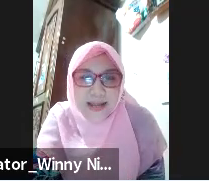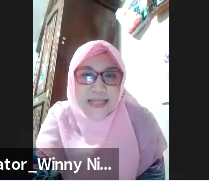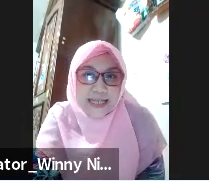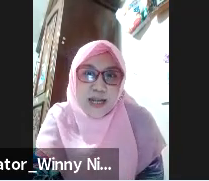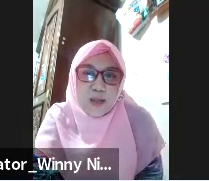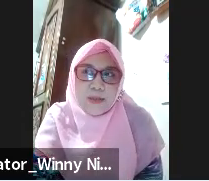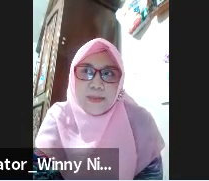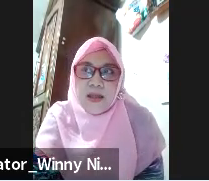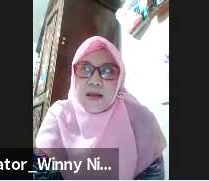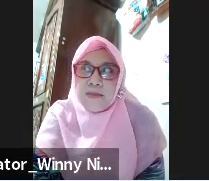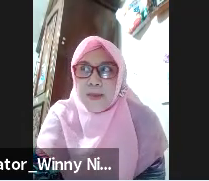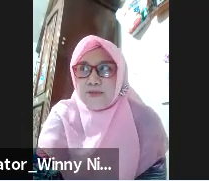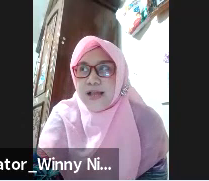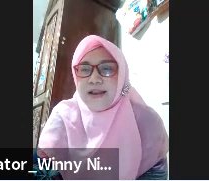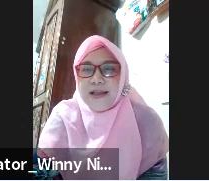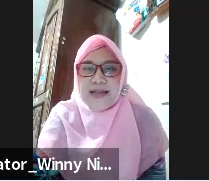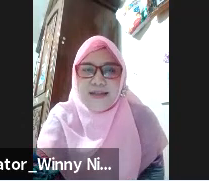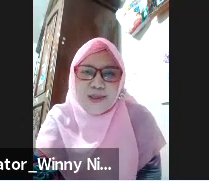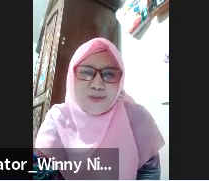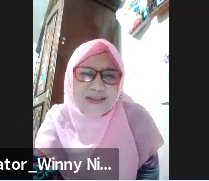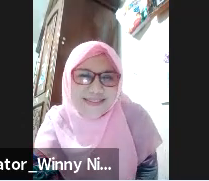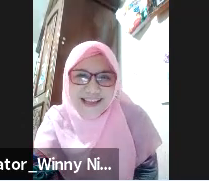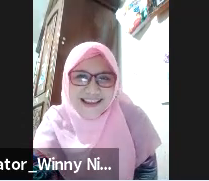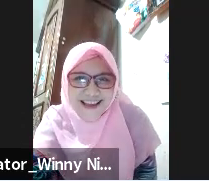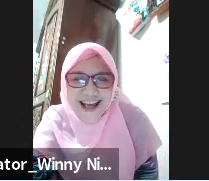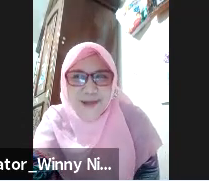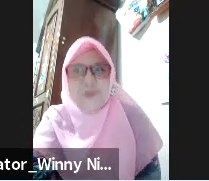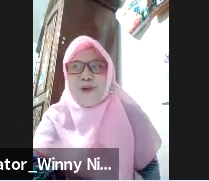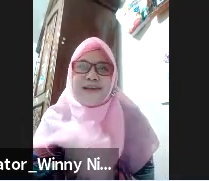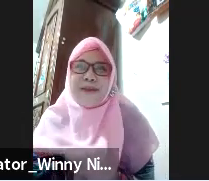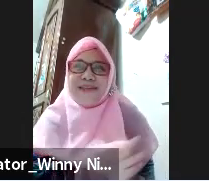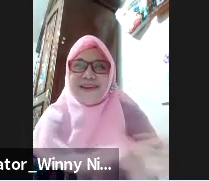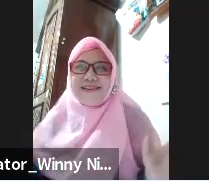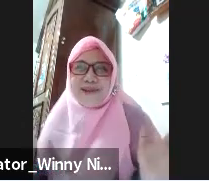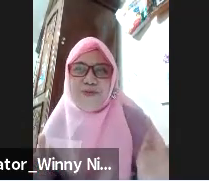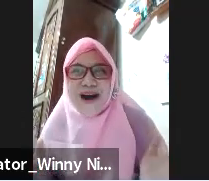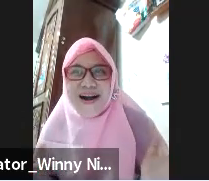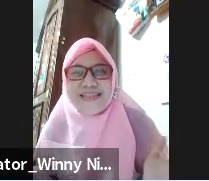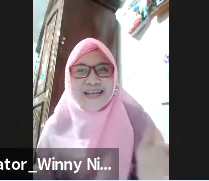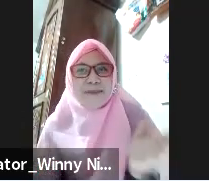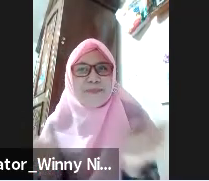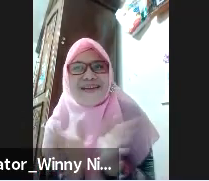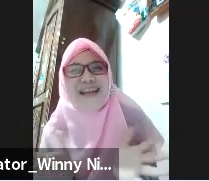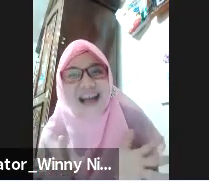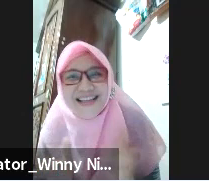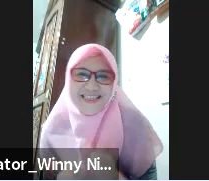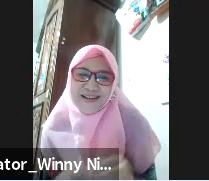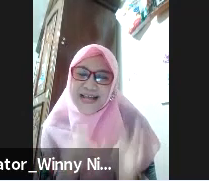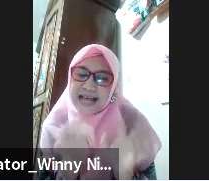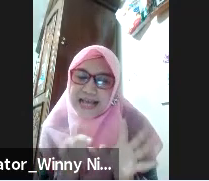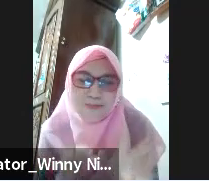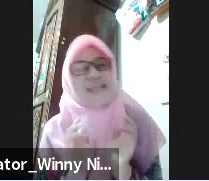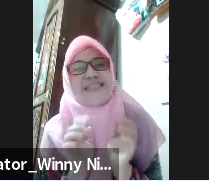komentar. Jadi kalau teman-teman Bapak Ibu sekalian kayaknya sangat antusias sekali ya, aduh kayaknya materinya seru banget nih, pingin nanya